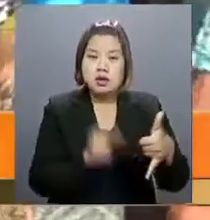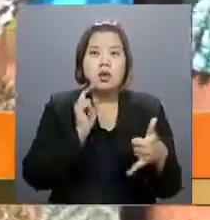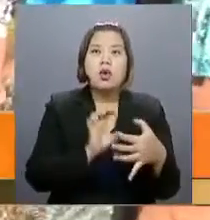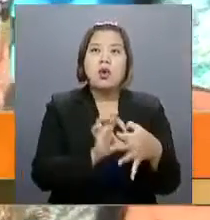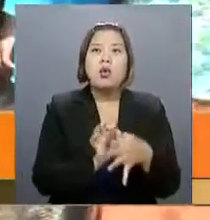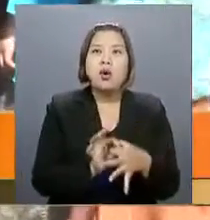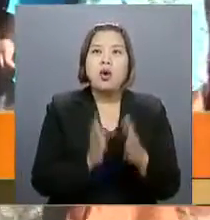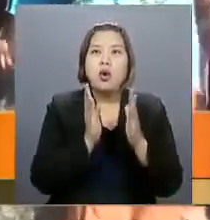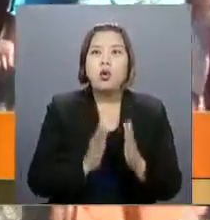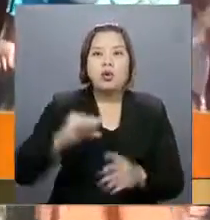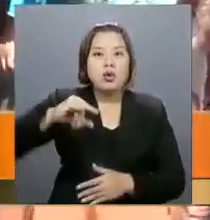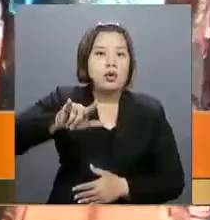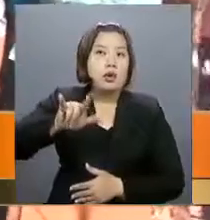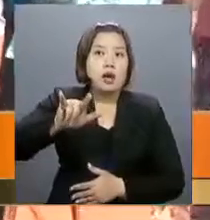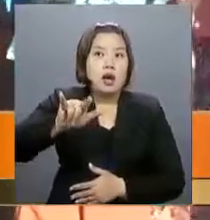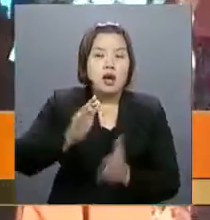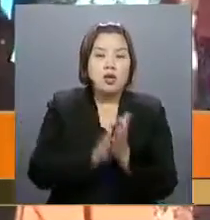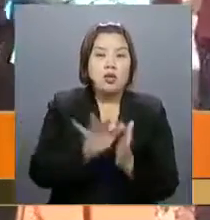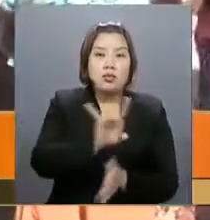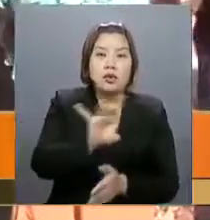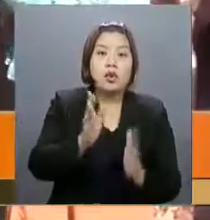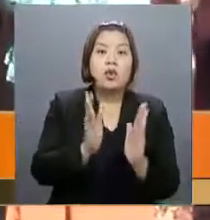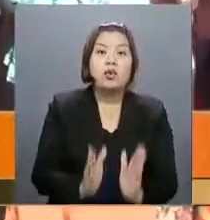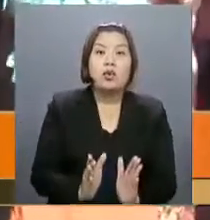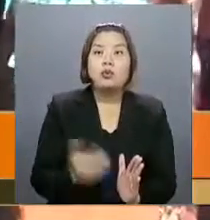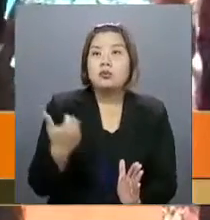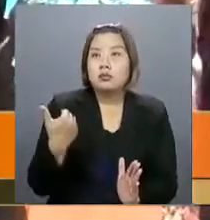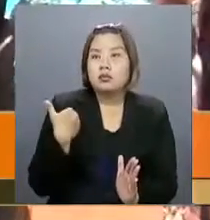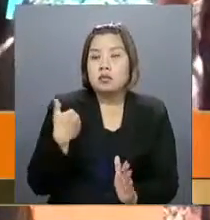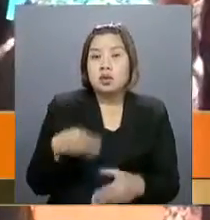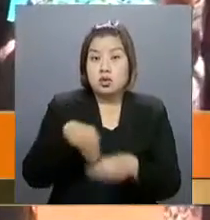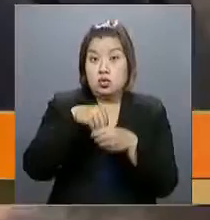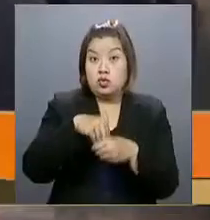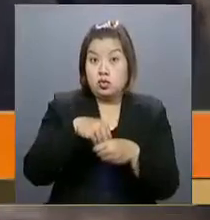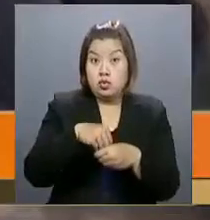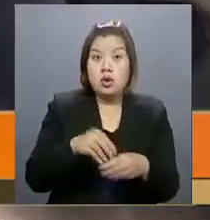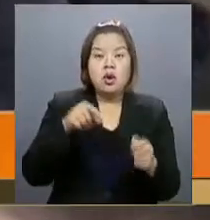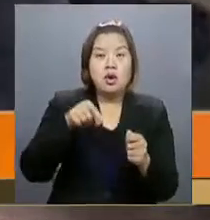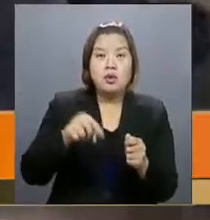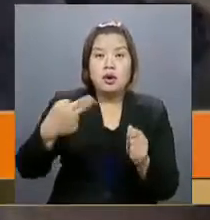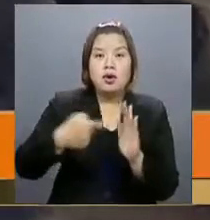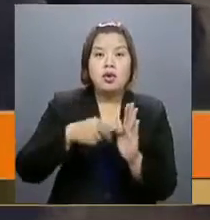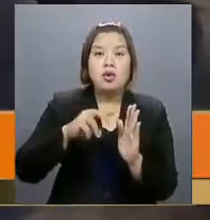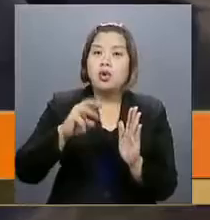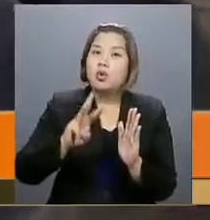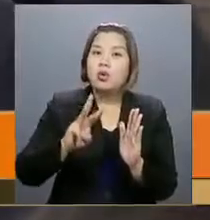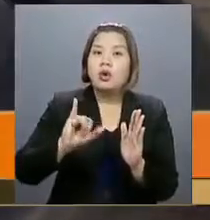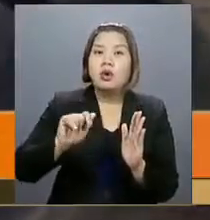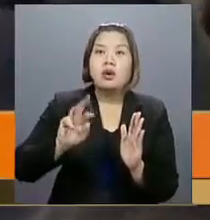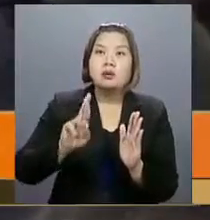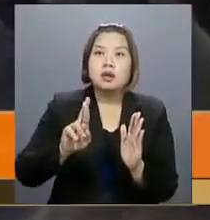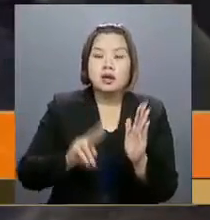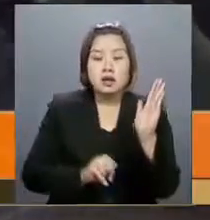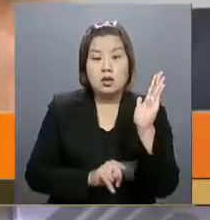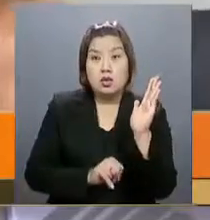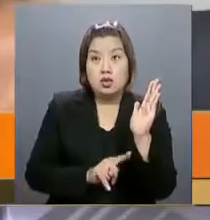การของชาวโรฮิงญาเกือบ100คนนะคะที่ถูกควบคุมตัวในอำเภอหัวไซจังหวัดนครศรีธรรมราชเมื่อวันที่11